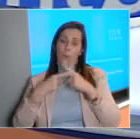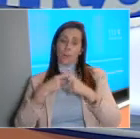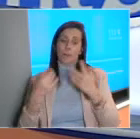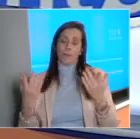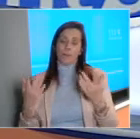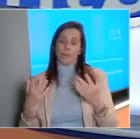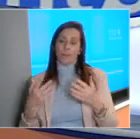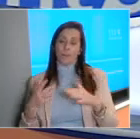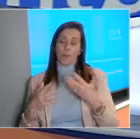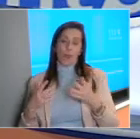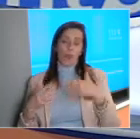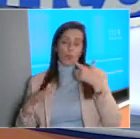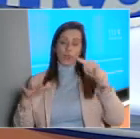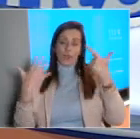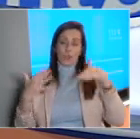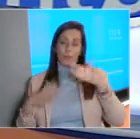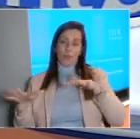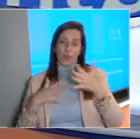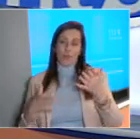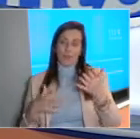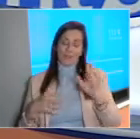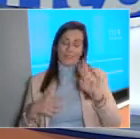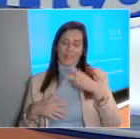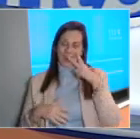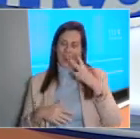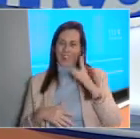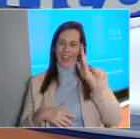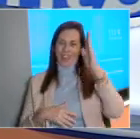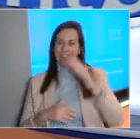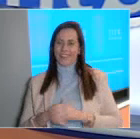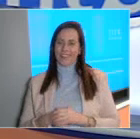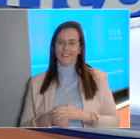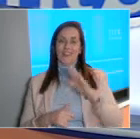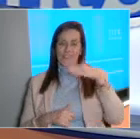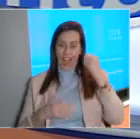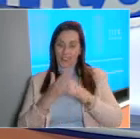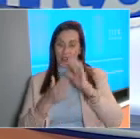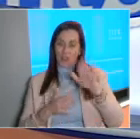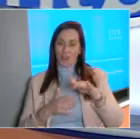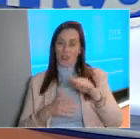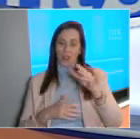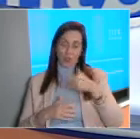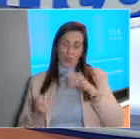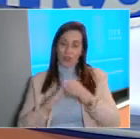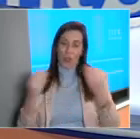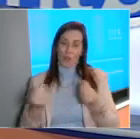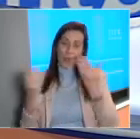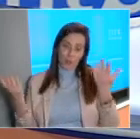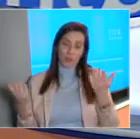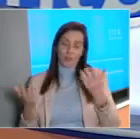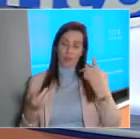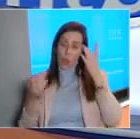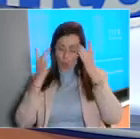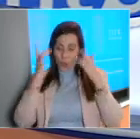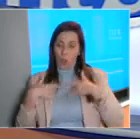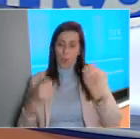תהיה מפלגה כזאת. אולי בעוד 7 שנים תהיה פה ממשלה, אז אתה יודע, אפשר לראות את האופק. אז כן, ועד אז אולי גם השולמנים יעשו משהו, אתה מבין? כאילו, נורא